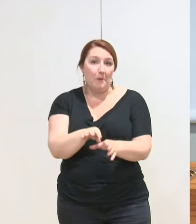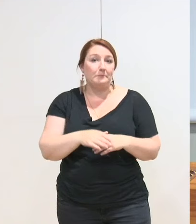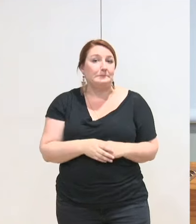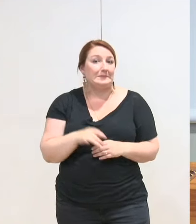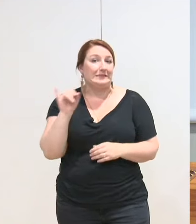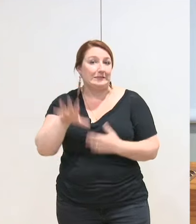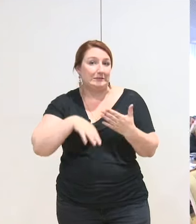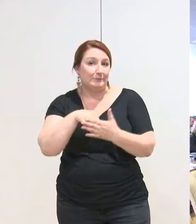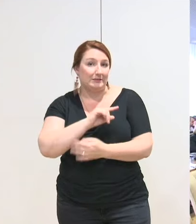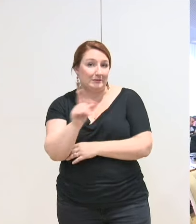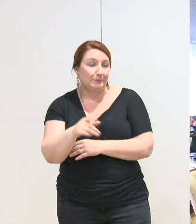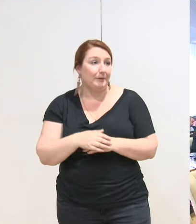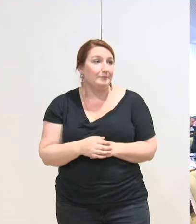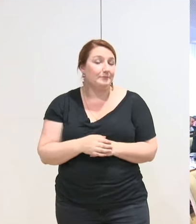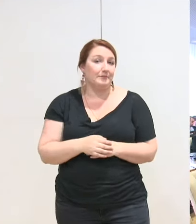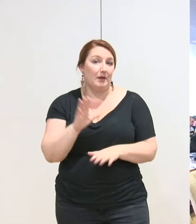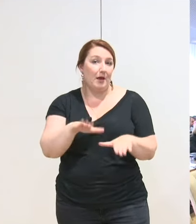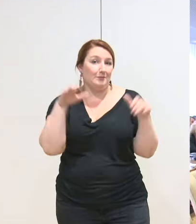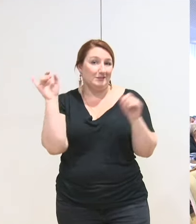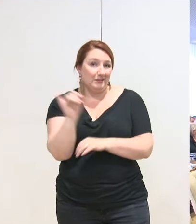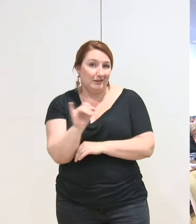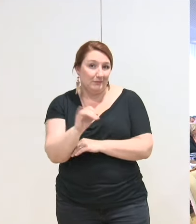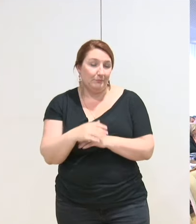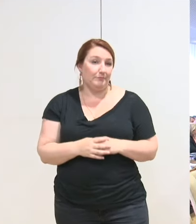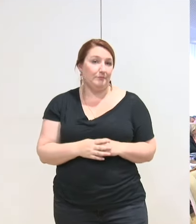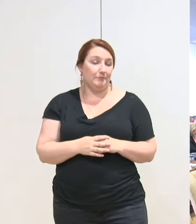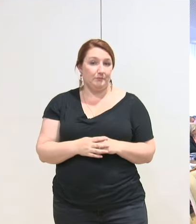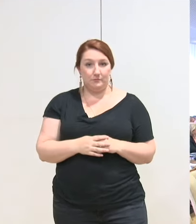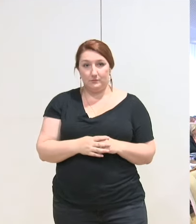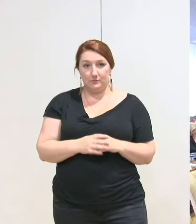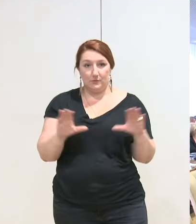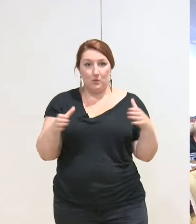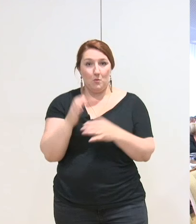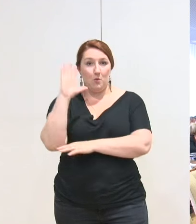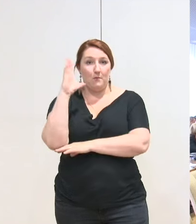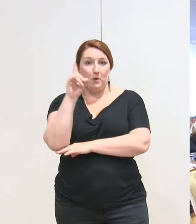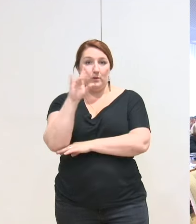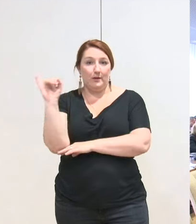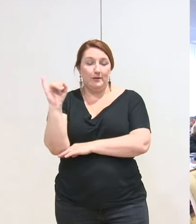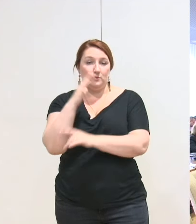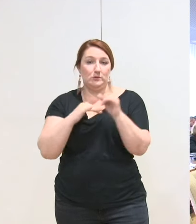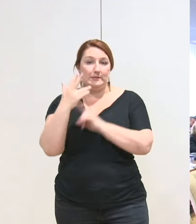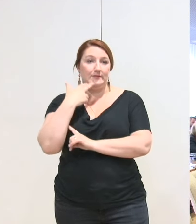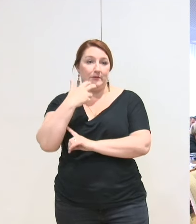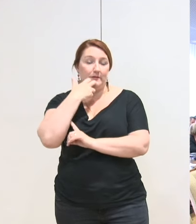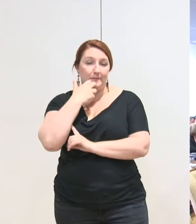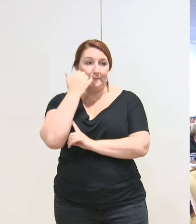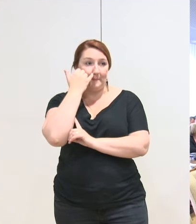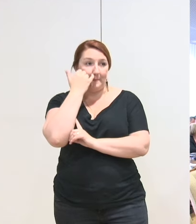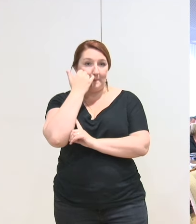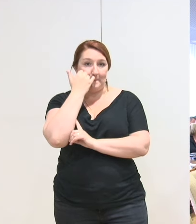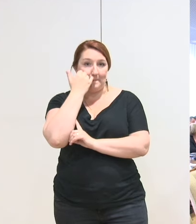prend pas part au vote qui s'abstient groupe UMP udi société civile qui